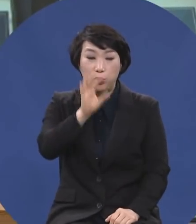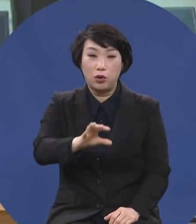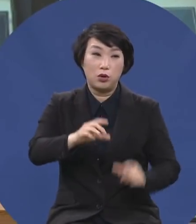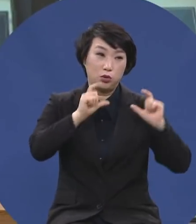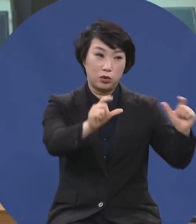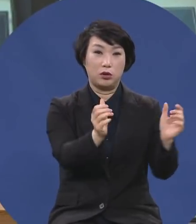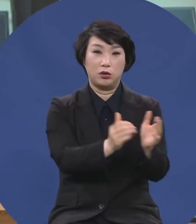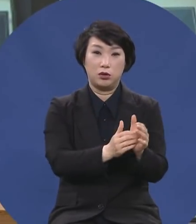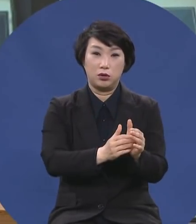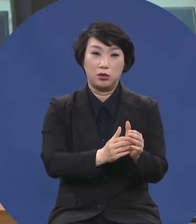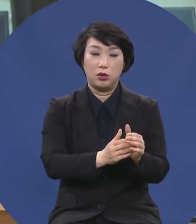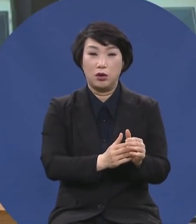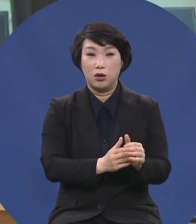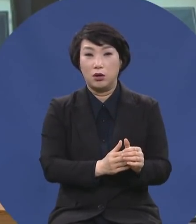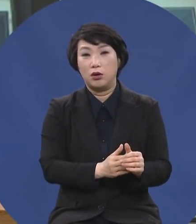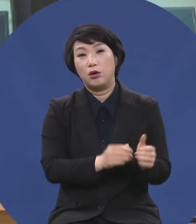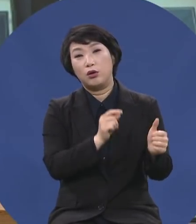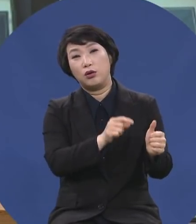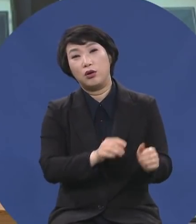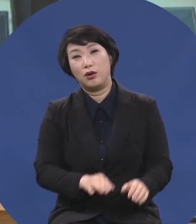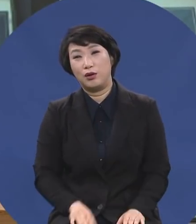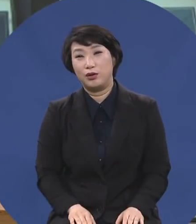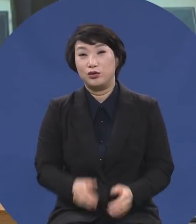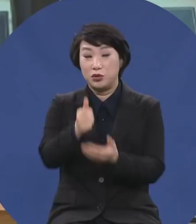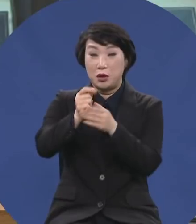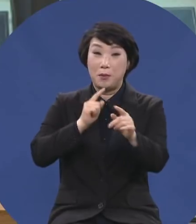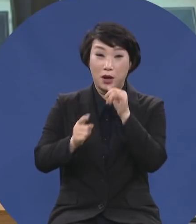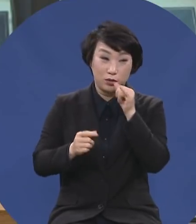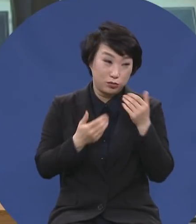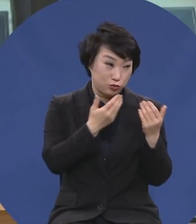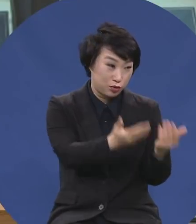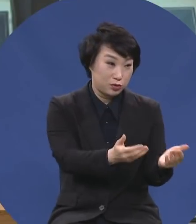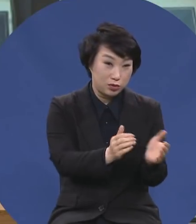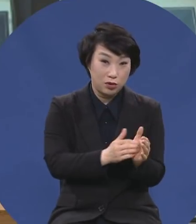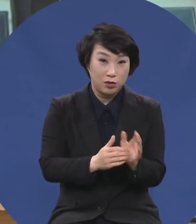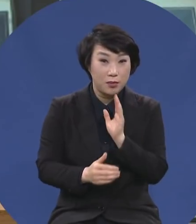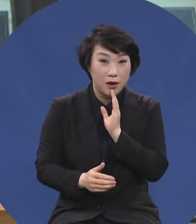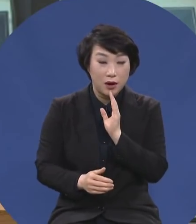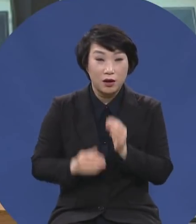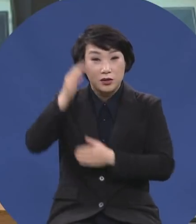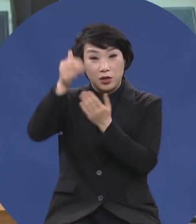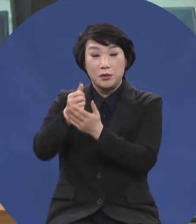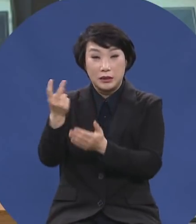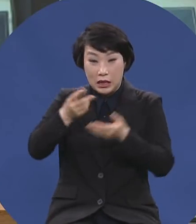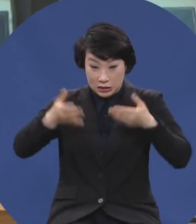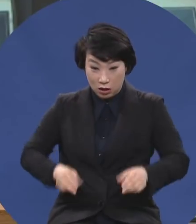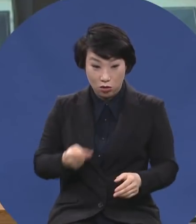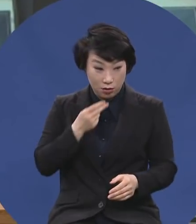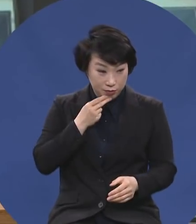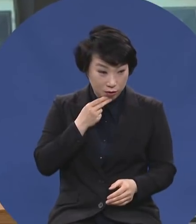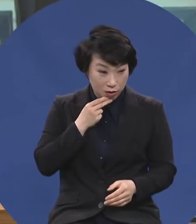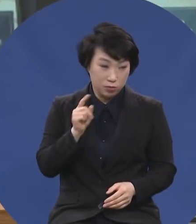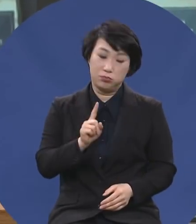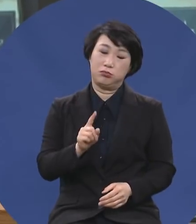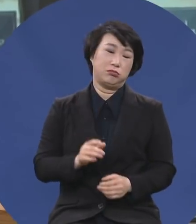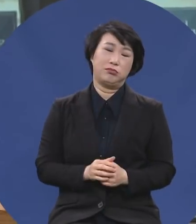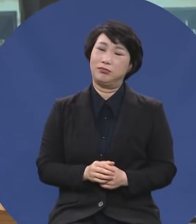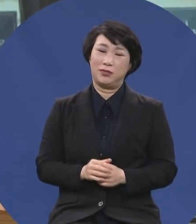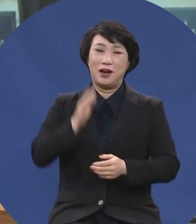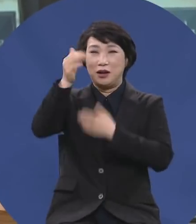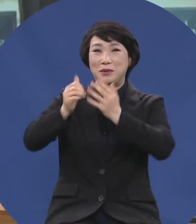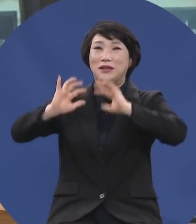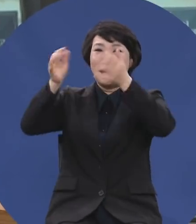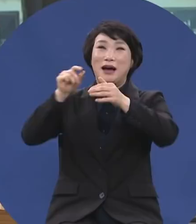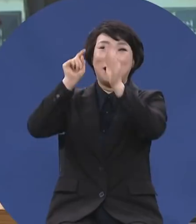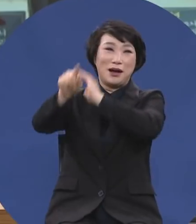잘라서 말씀하셨다 이 말이오. 주님이 말씀하셨다 이 말이오. 성령으로 거듭나지 않고는 결코